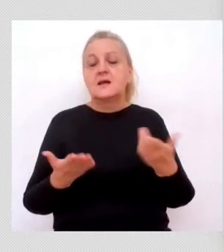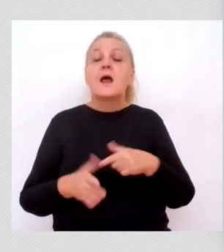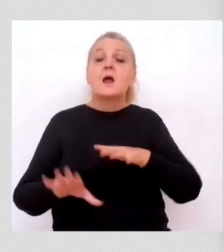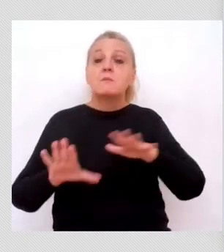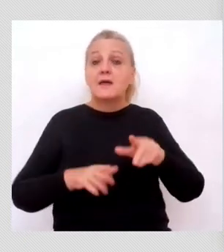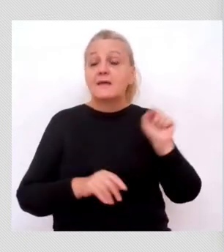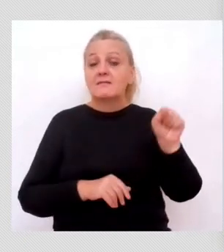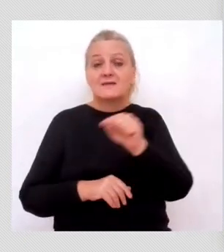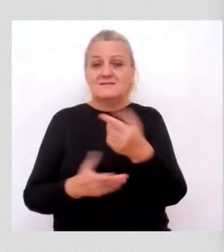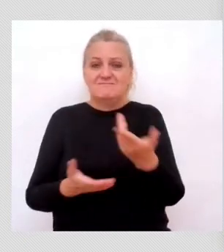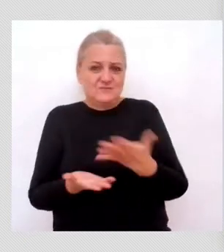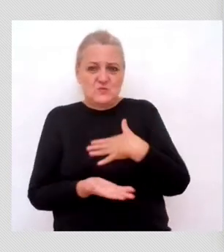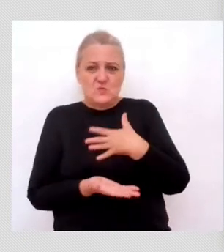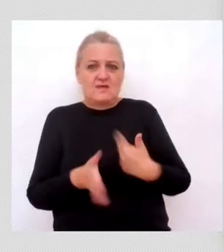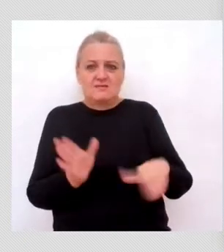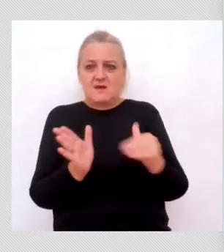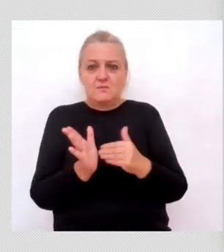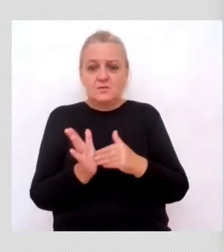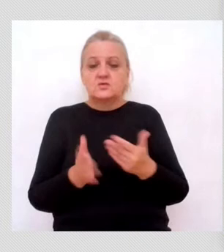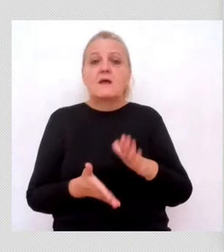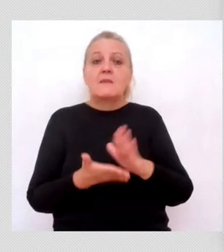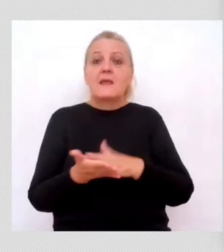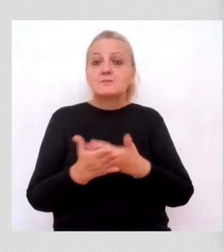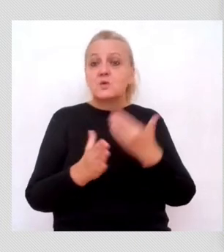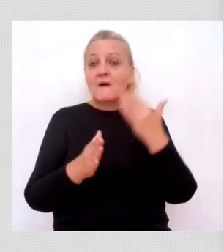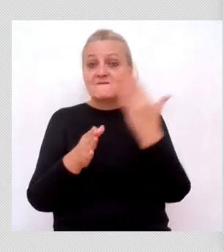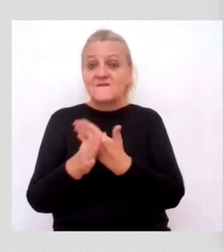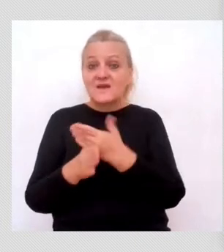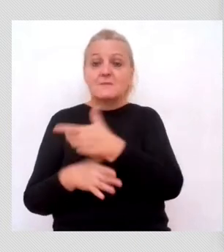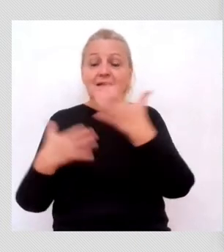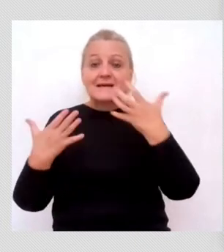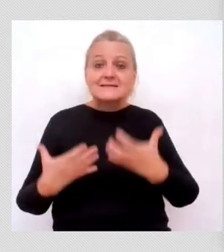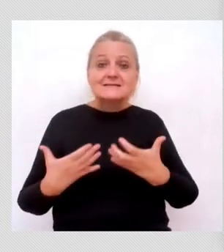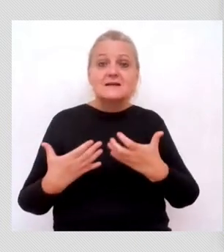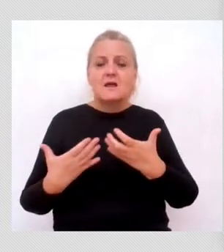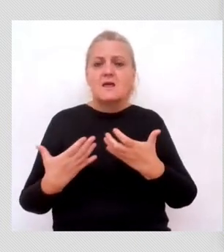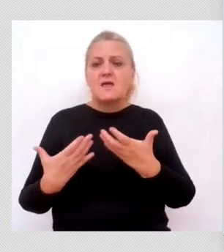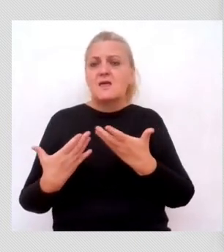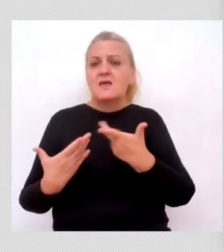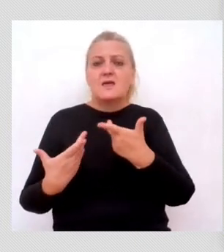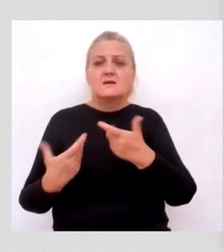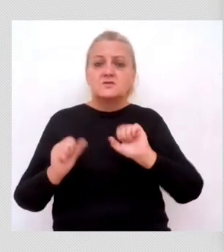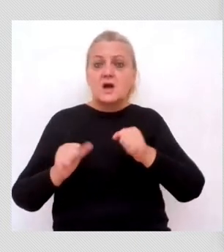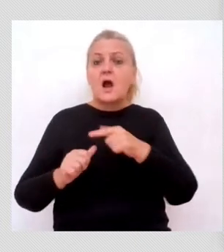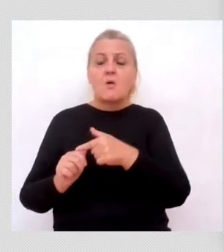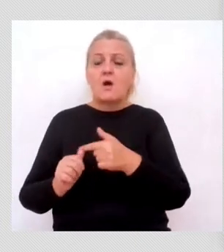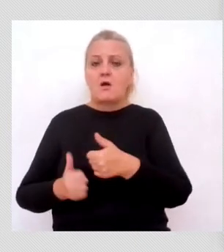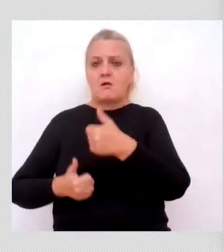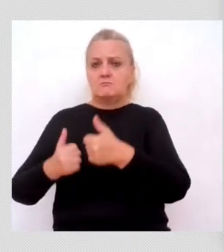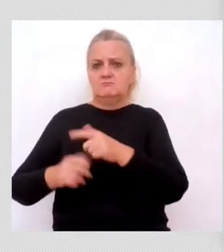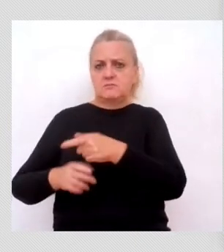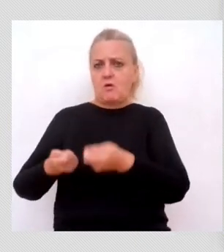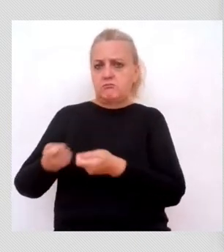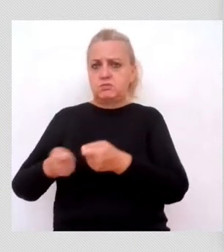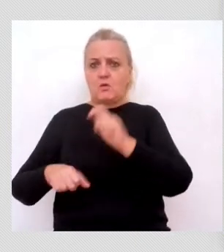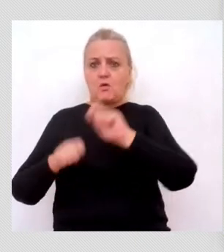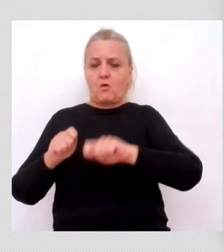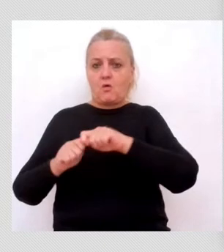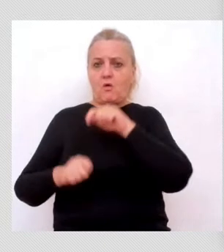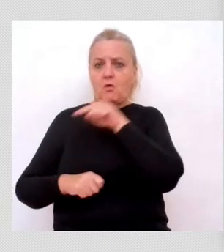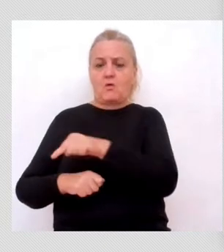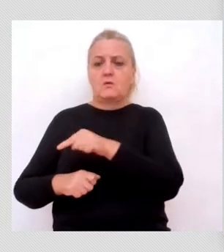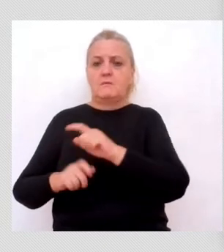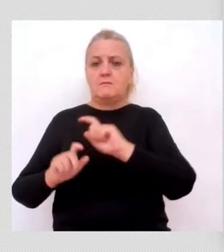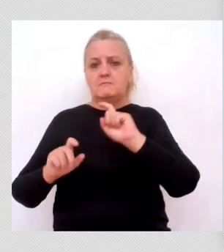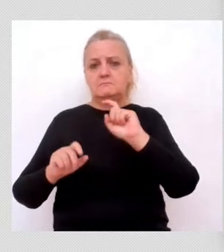jest kompletnie niepotrzebny. No, na przykład są firmy, które są kontrolowane przez państwo, które się zajmują produkcją naczep